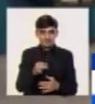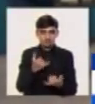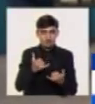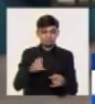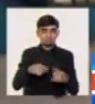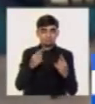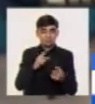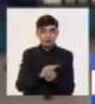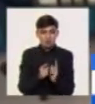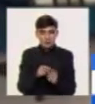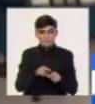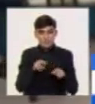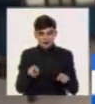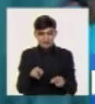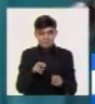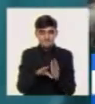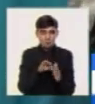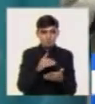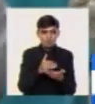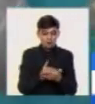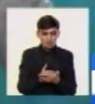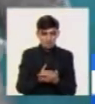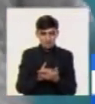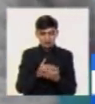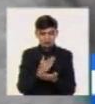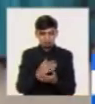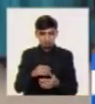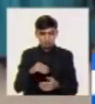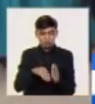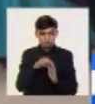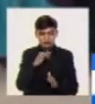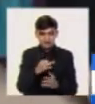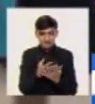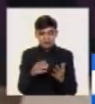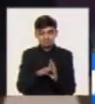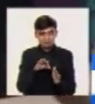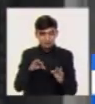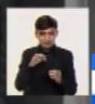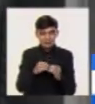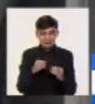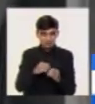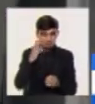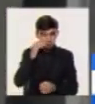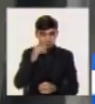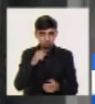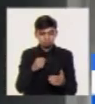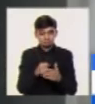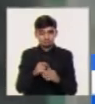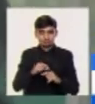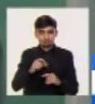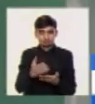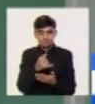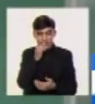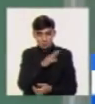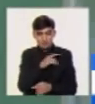елдерде керісінше партияның бағдарламасы басымдыққа ие болады екен. Кейбір сарапшылар 10 қаңтарда тиісті жетістікке жете алмаған саяси ұйымдар